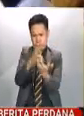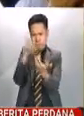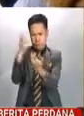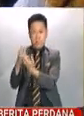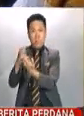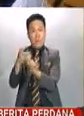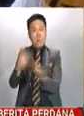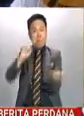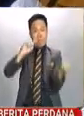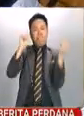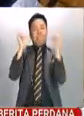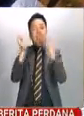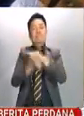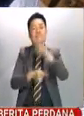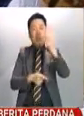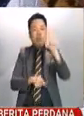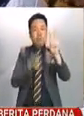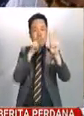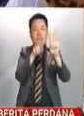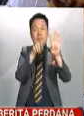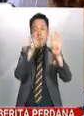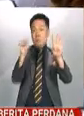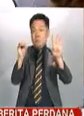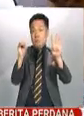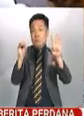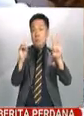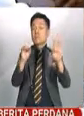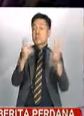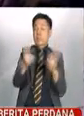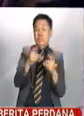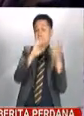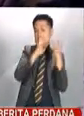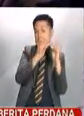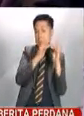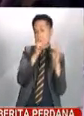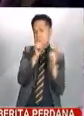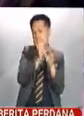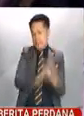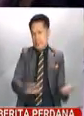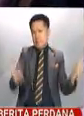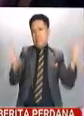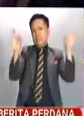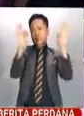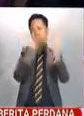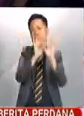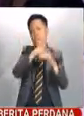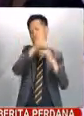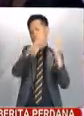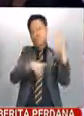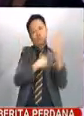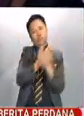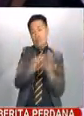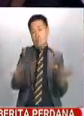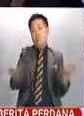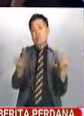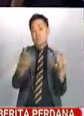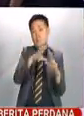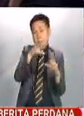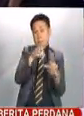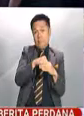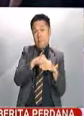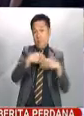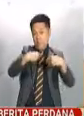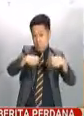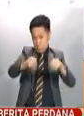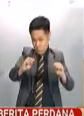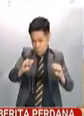industri 4.0 yang menjadikan internet sebagai perantara dalam pelbagai urusan harian termasuk jual-beli.